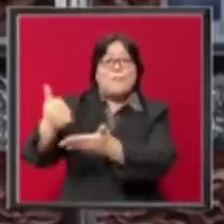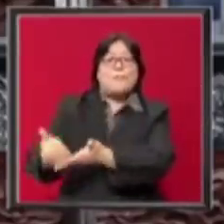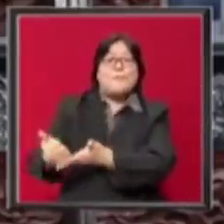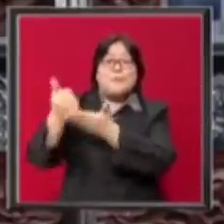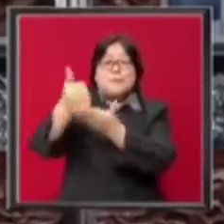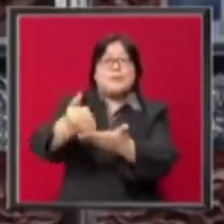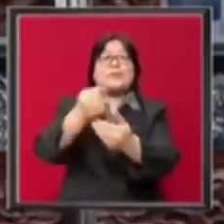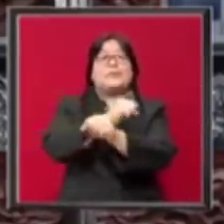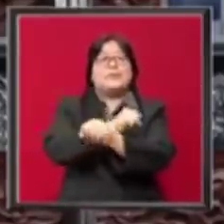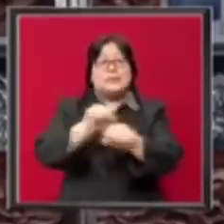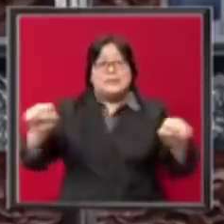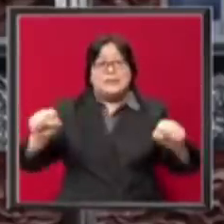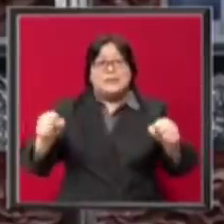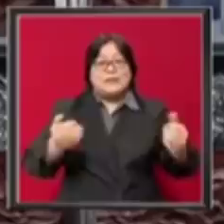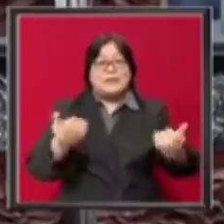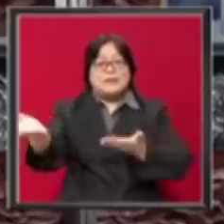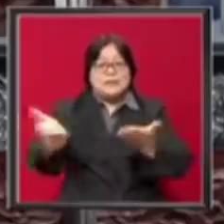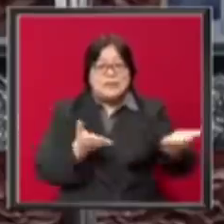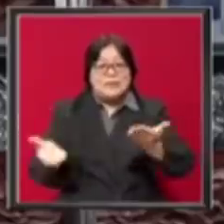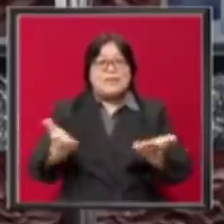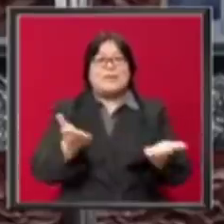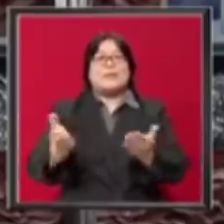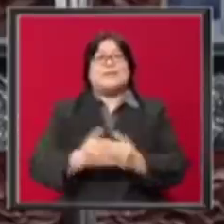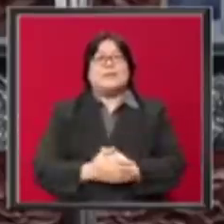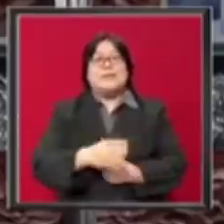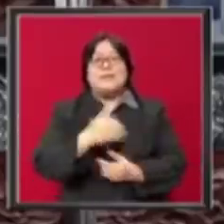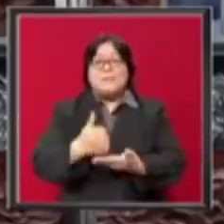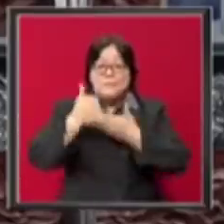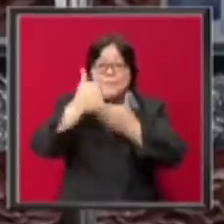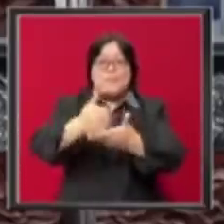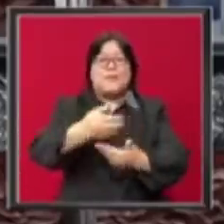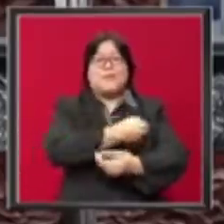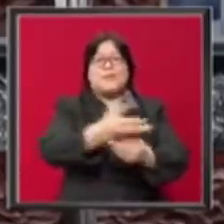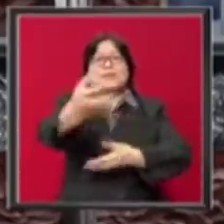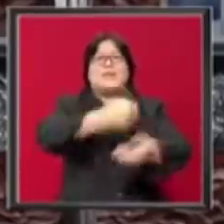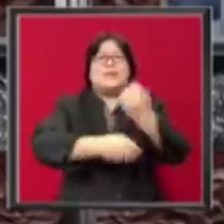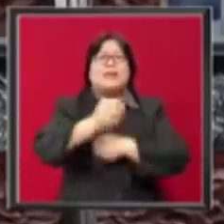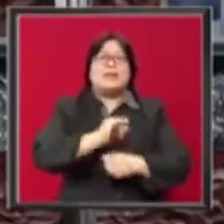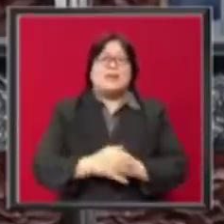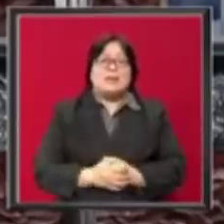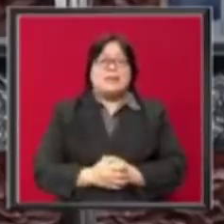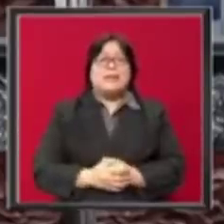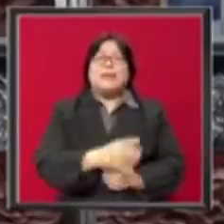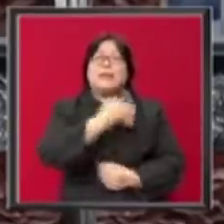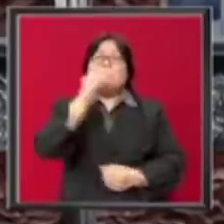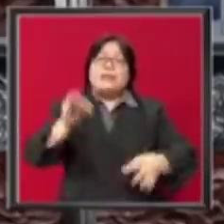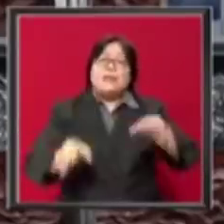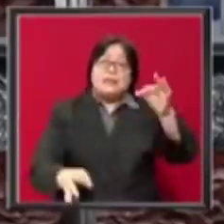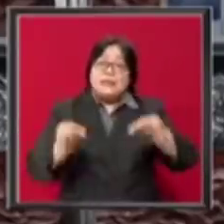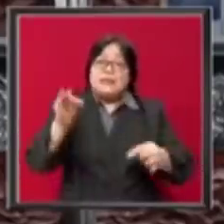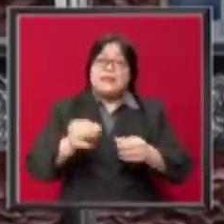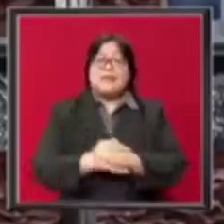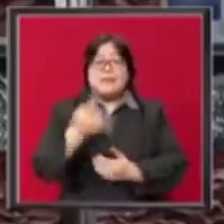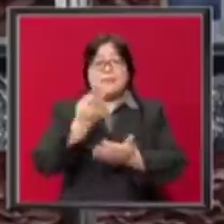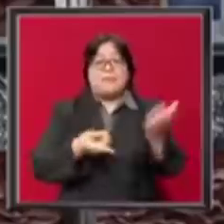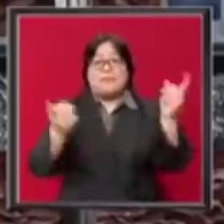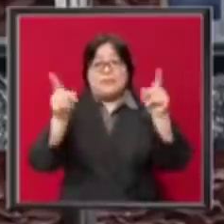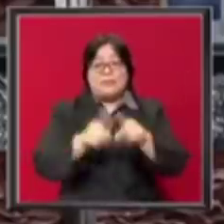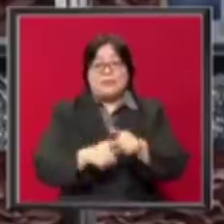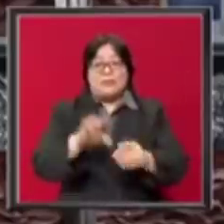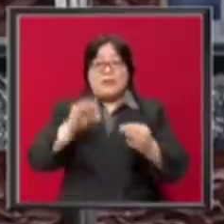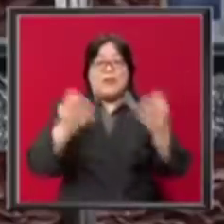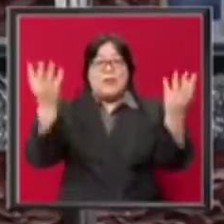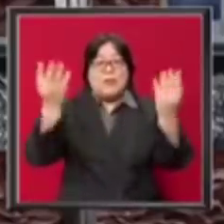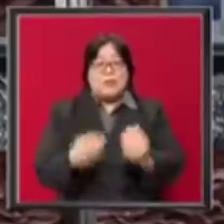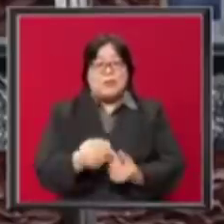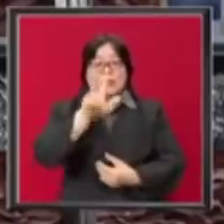membantu menyediakan prasarana dan kemudahan dan membantu nelayan. Dan kalau apa yang berlaku penurunan